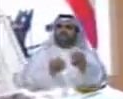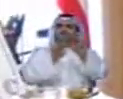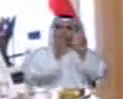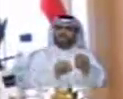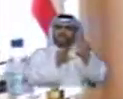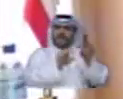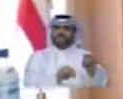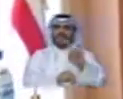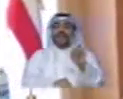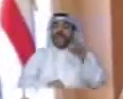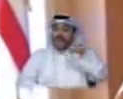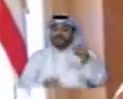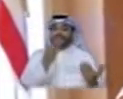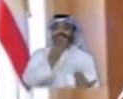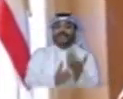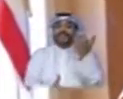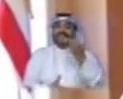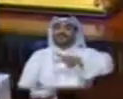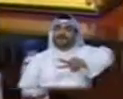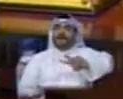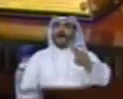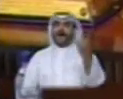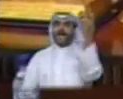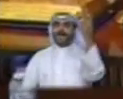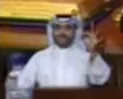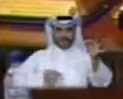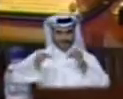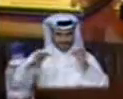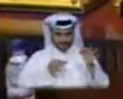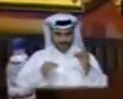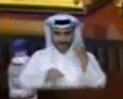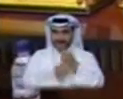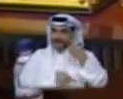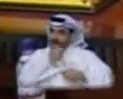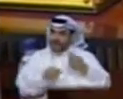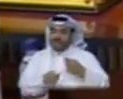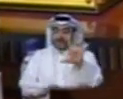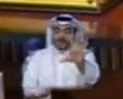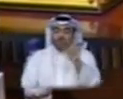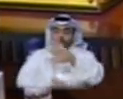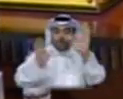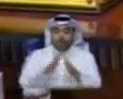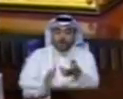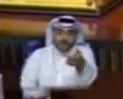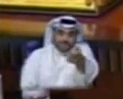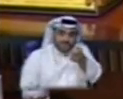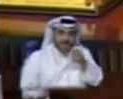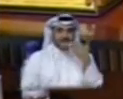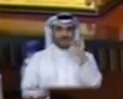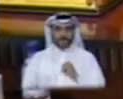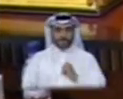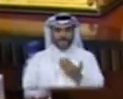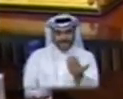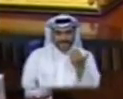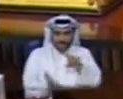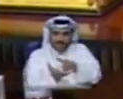تتطلبه تحديات المرحلة وإيجاد خطة للعمل لجذب الشباب. وقبل مغادرته البلاد، ثمن